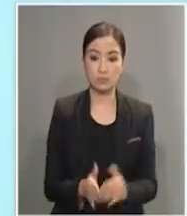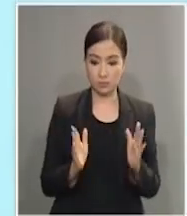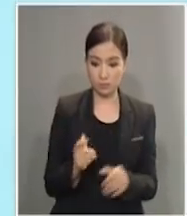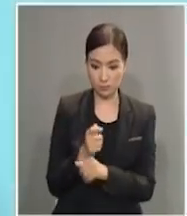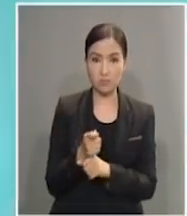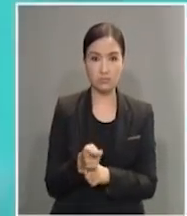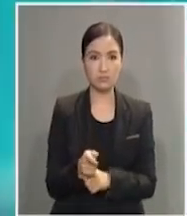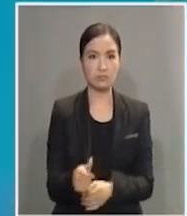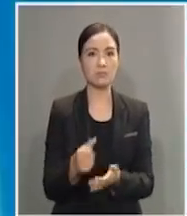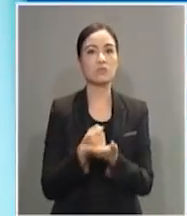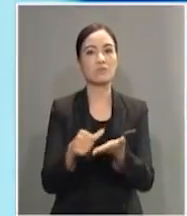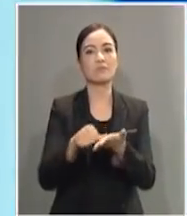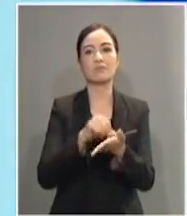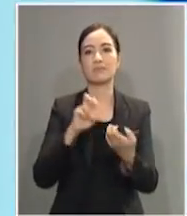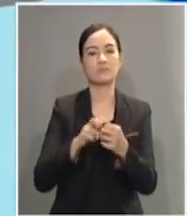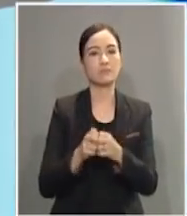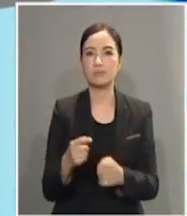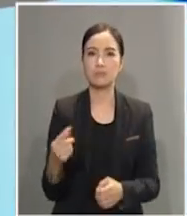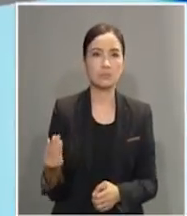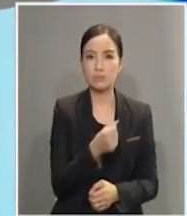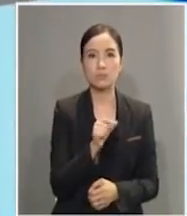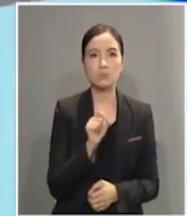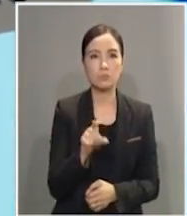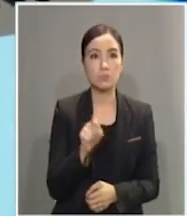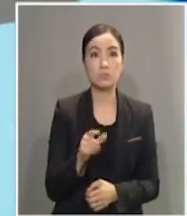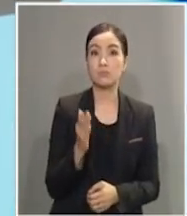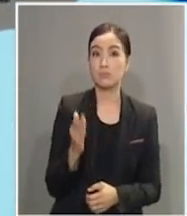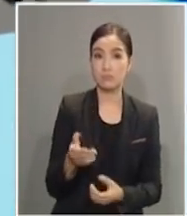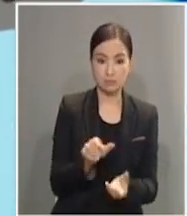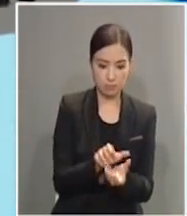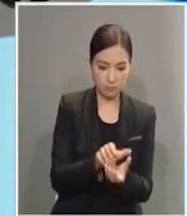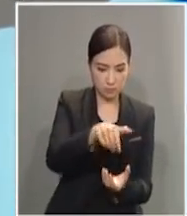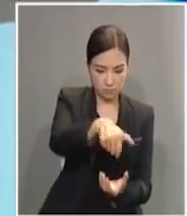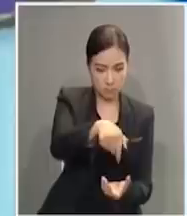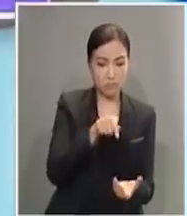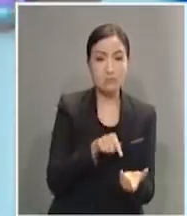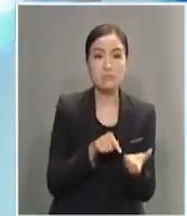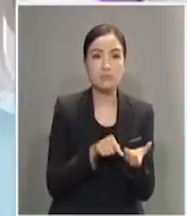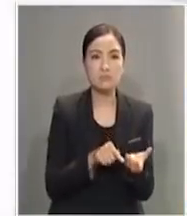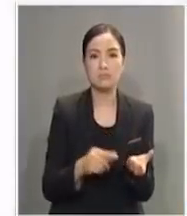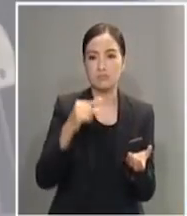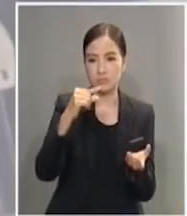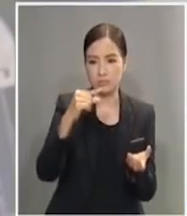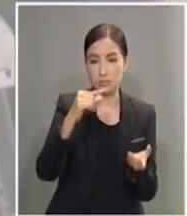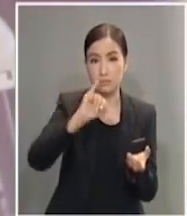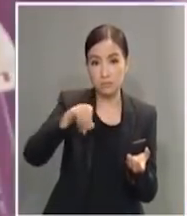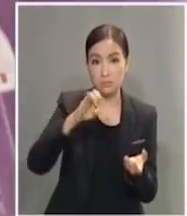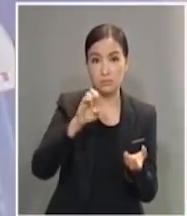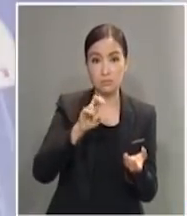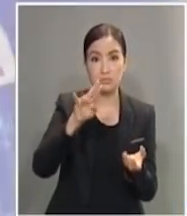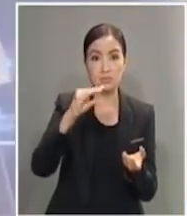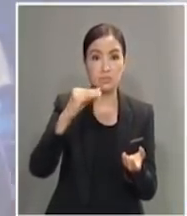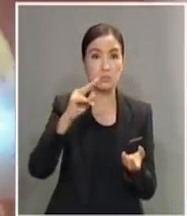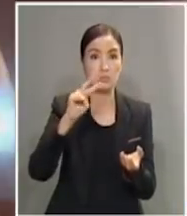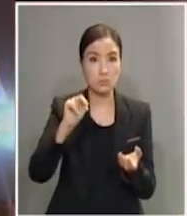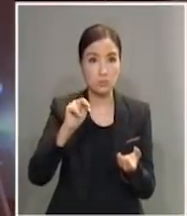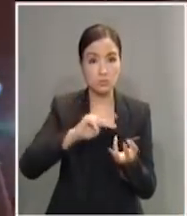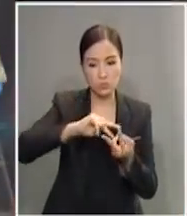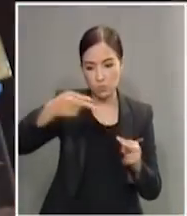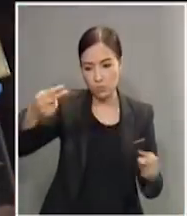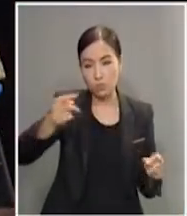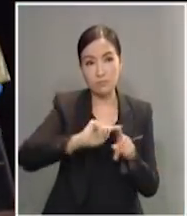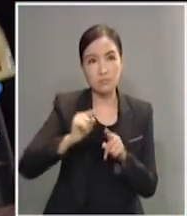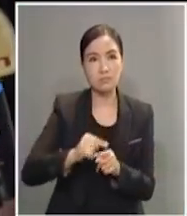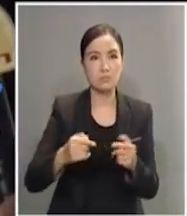ถตัดสินใจแก้ปัญหาได้ทันท่วงที เครื่องนี้ก็ออกแบบมาเพื่อจะตรวจหาจีโนมหรือสารพันธุกรรมทุกอย่าง